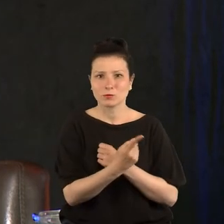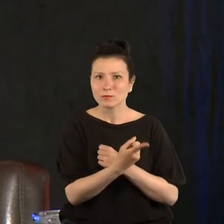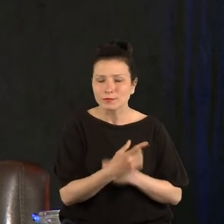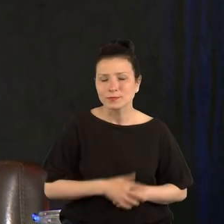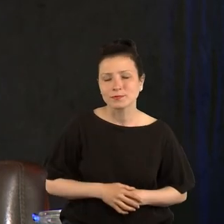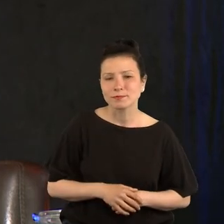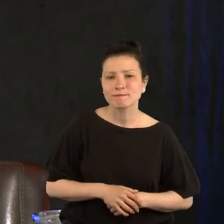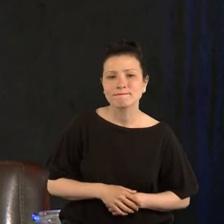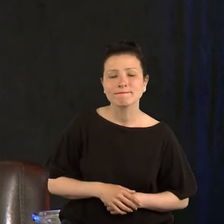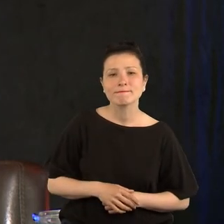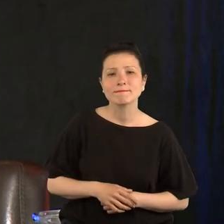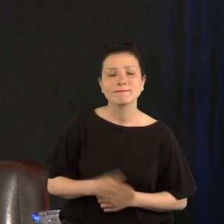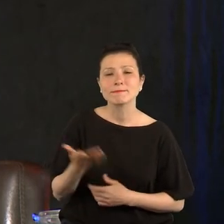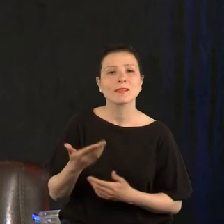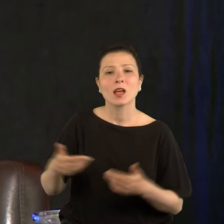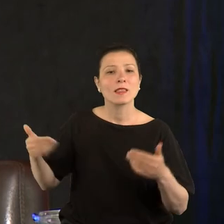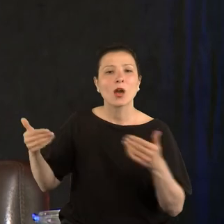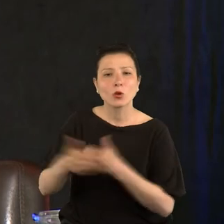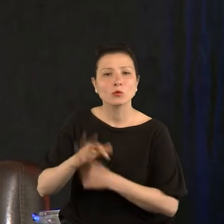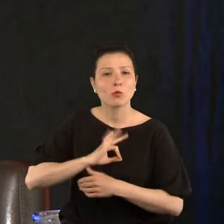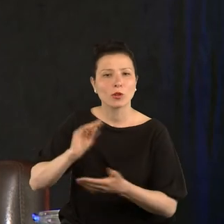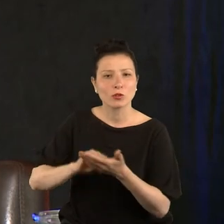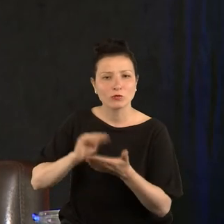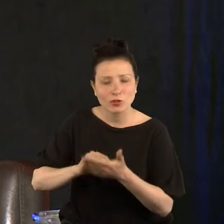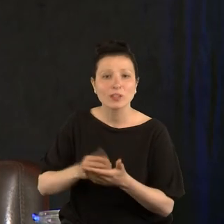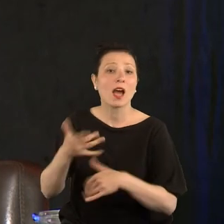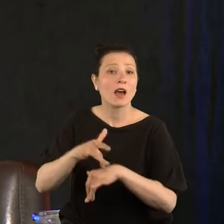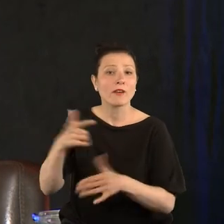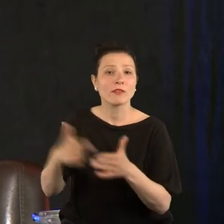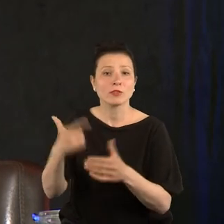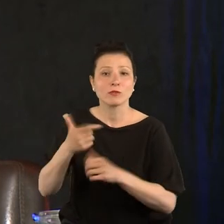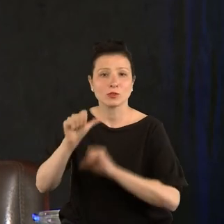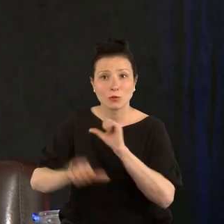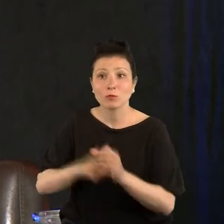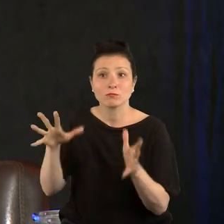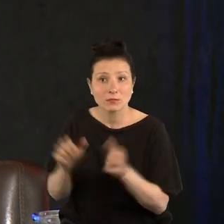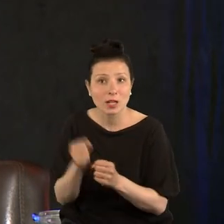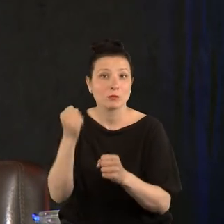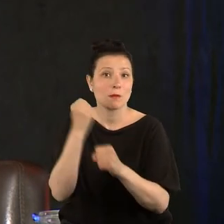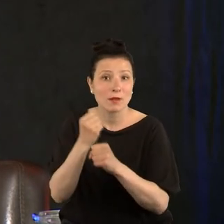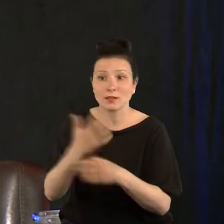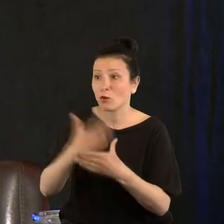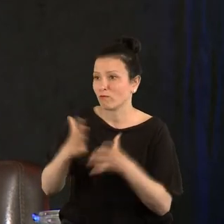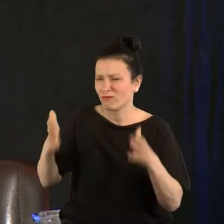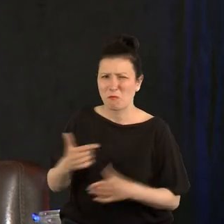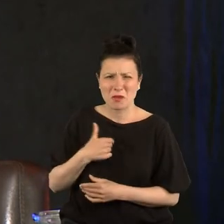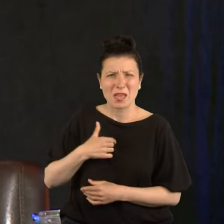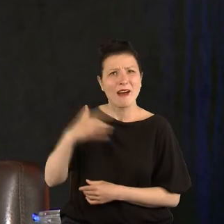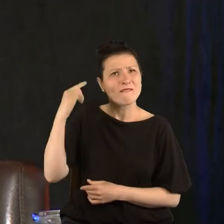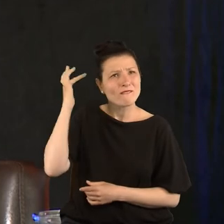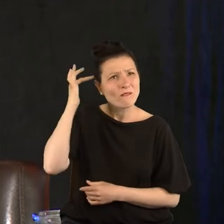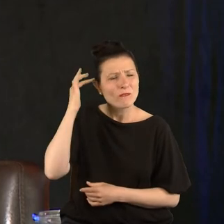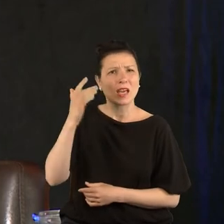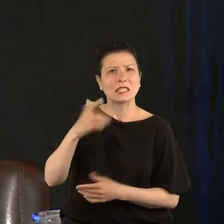Finalnie moje ostatnie doświadczenia, które zaowocowały w 2020 roku znalezieniem pracy w korporacji, bo taki sobie cel, jakiś taki miałam w głowie,